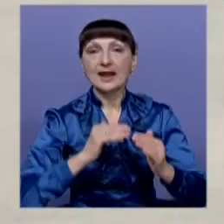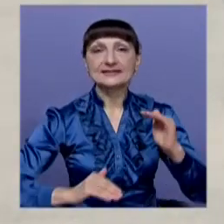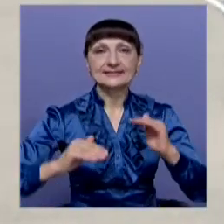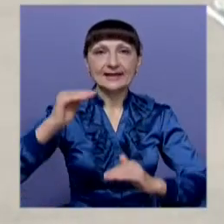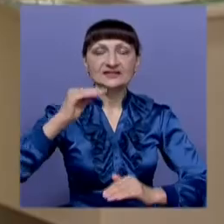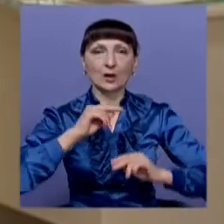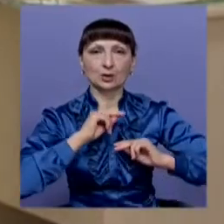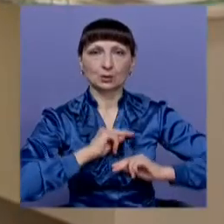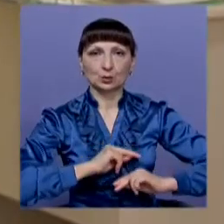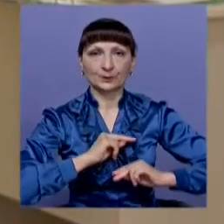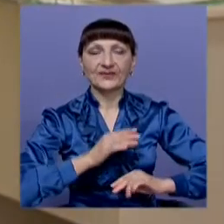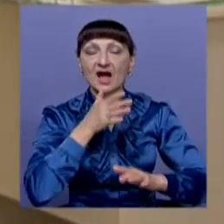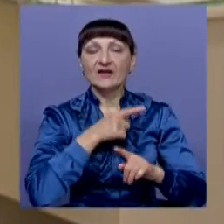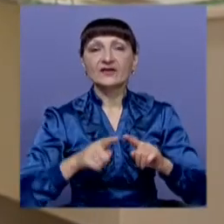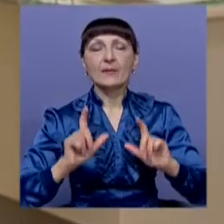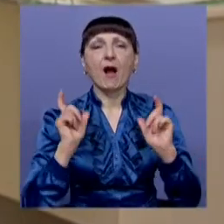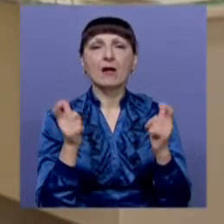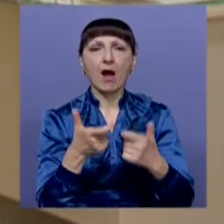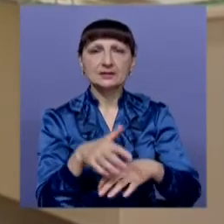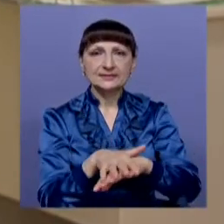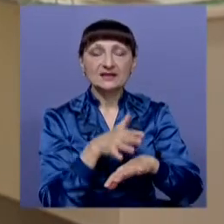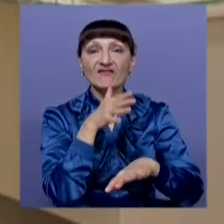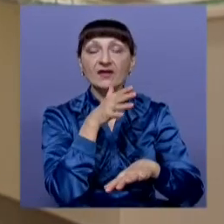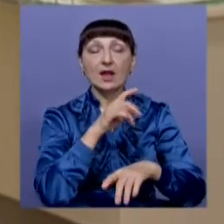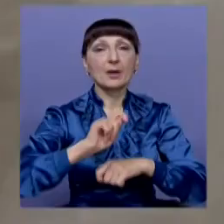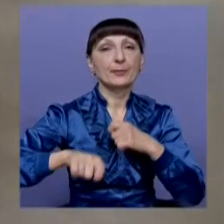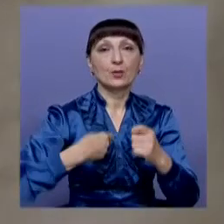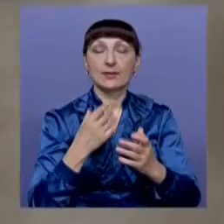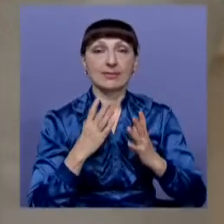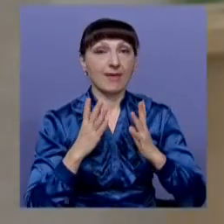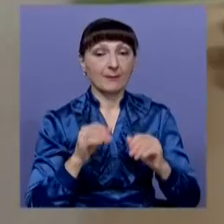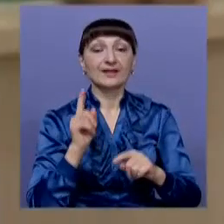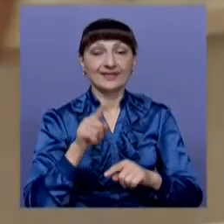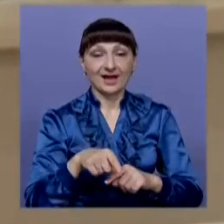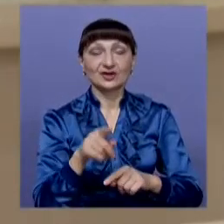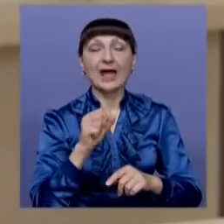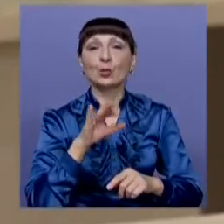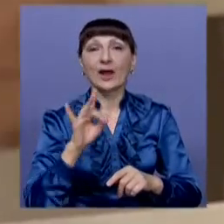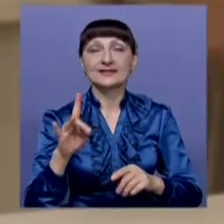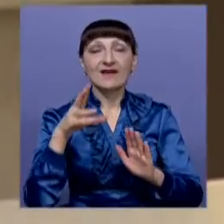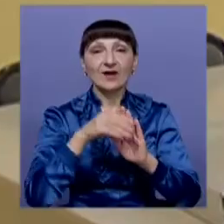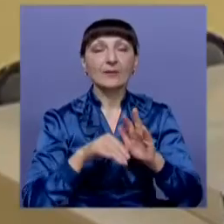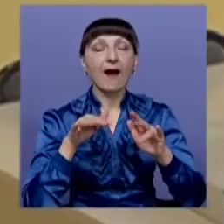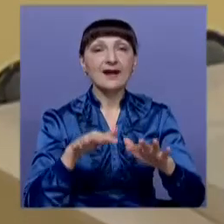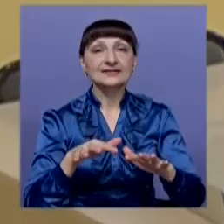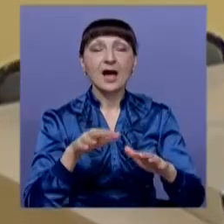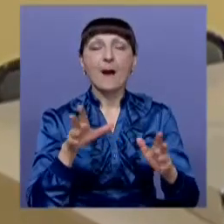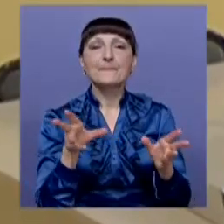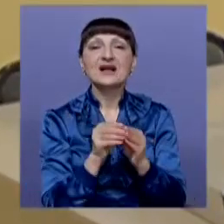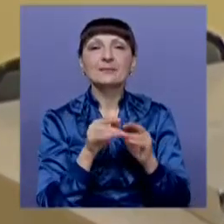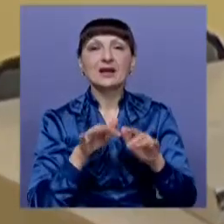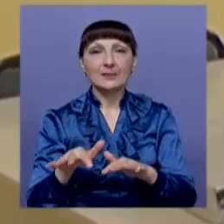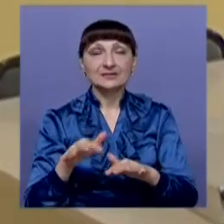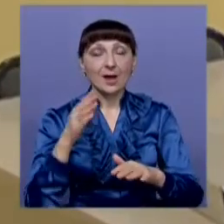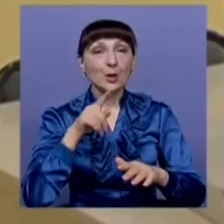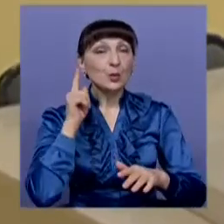к труду. Во время затяжного карантина времени даром не теряли и Айторес Нурали. В рамках акции «Безбергемес» юные таланты